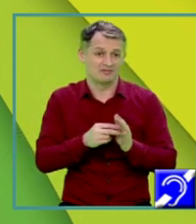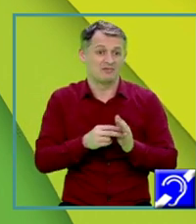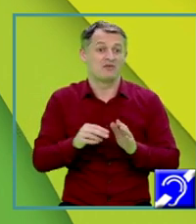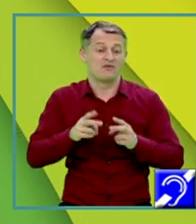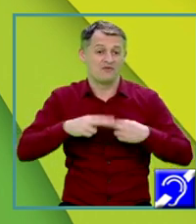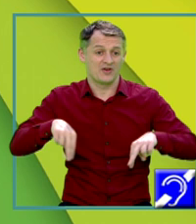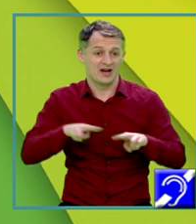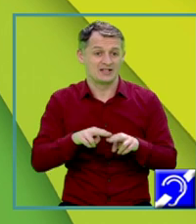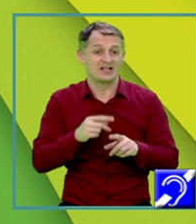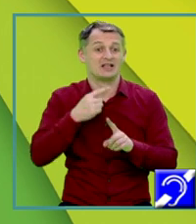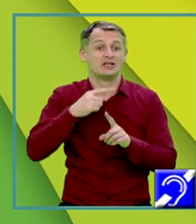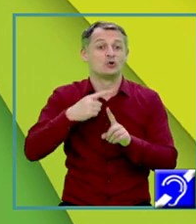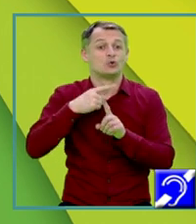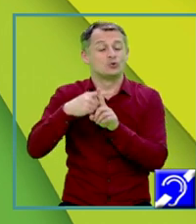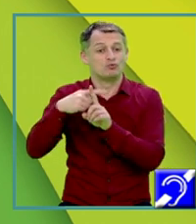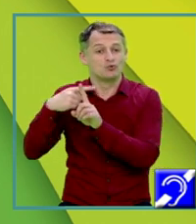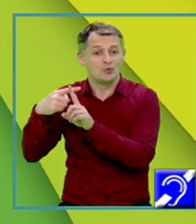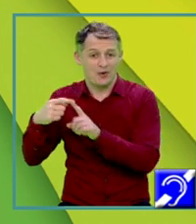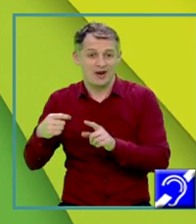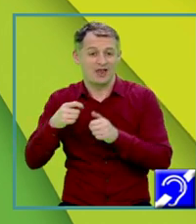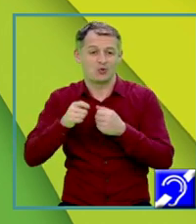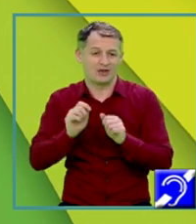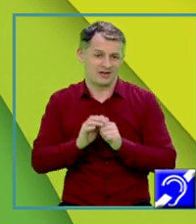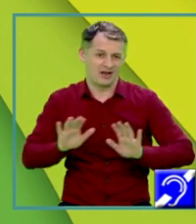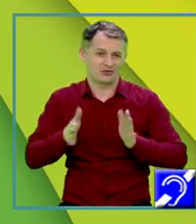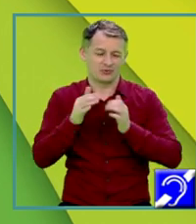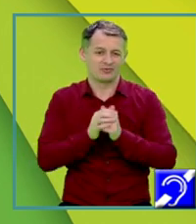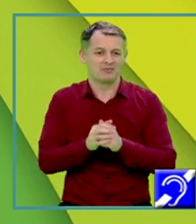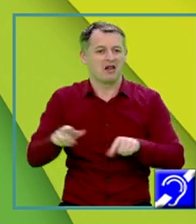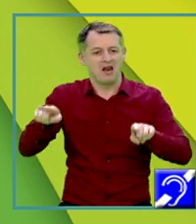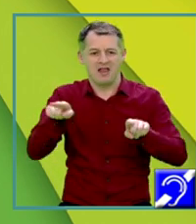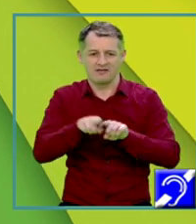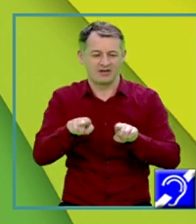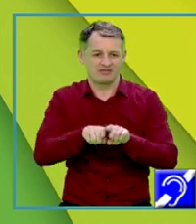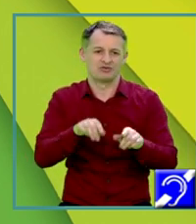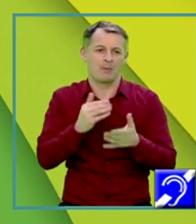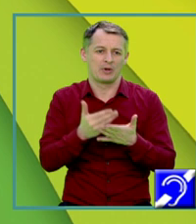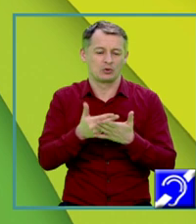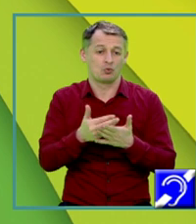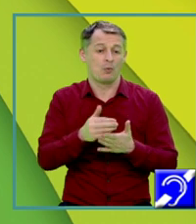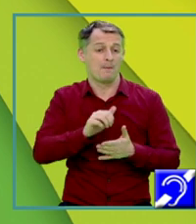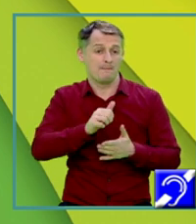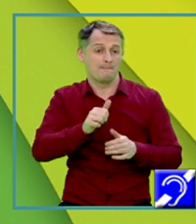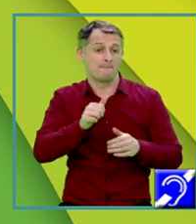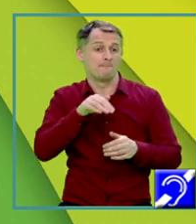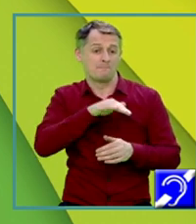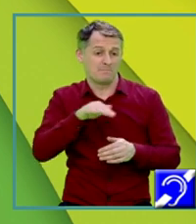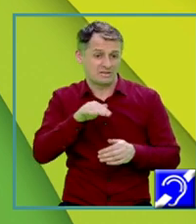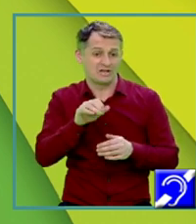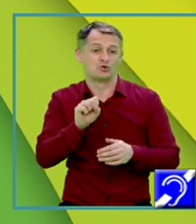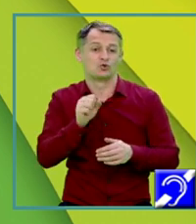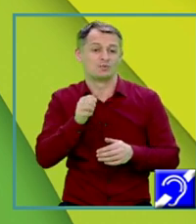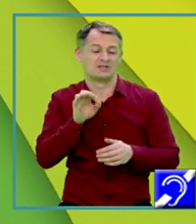cu suma maselor soluțiilor inițiale. Același principiu se aplică și pentru masa substanței